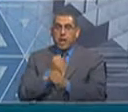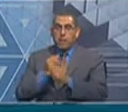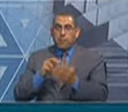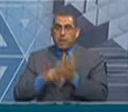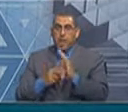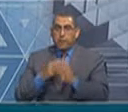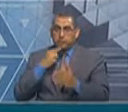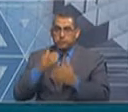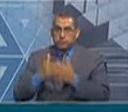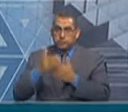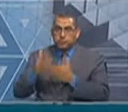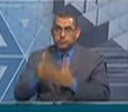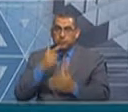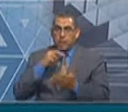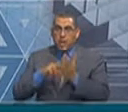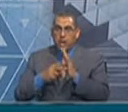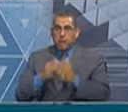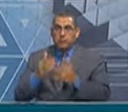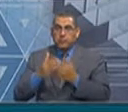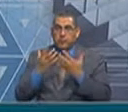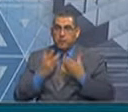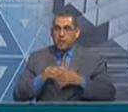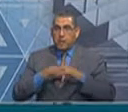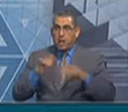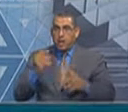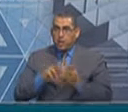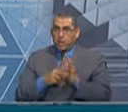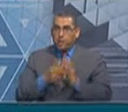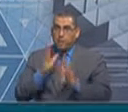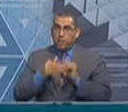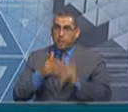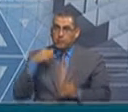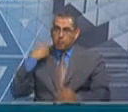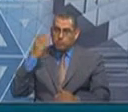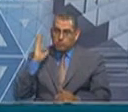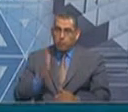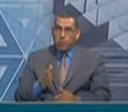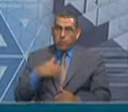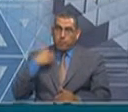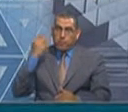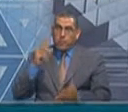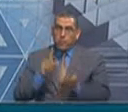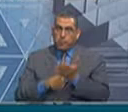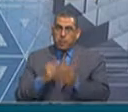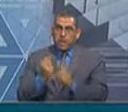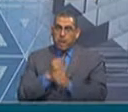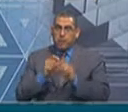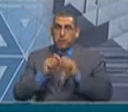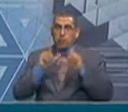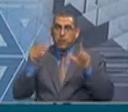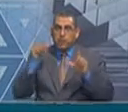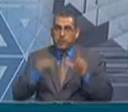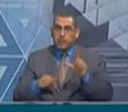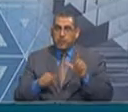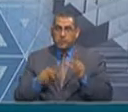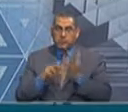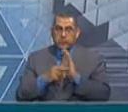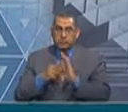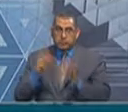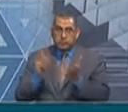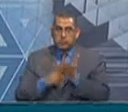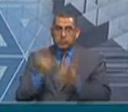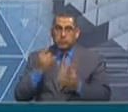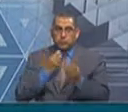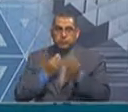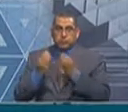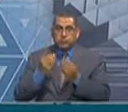يعني العمل على استقرار المنطقة. أعتقد أن مصر سيكون لها دور فيما يخص يعني طرح حقيقي ويعني نقاش